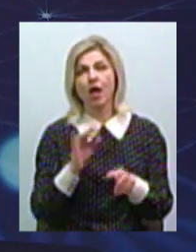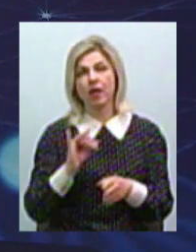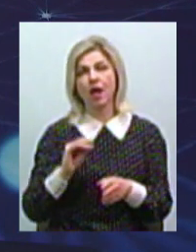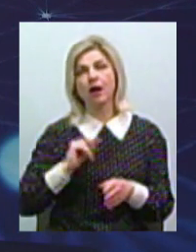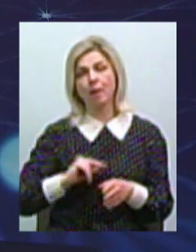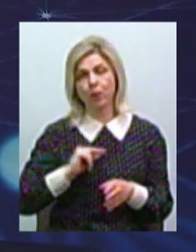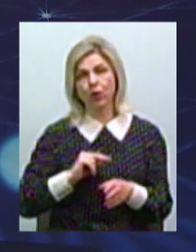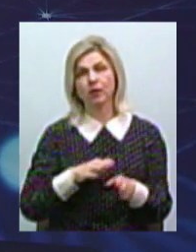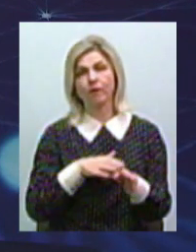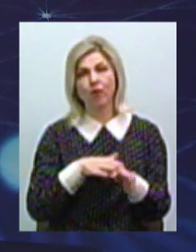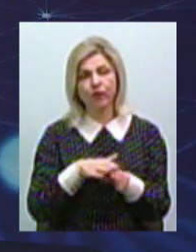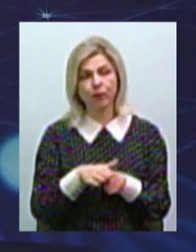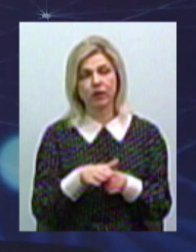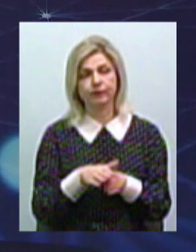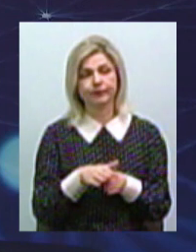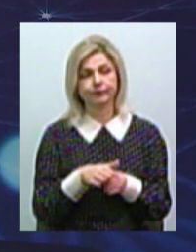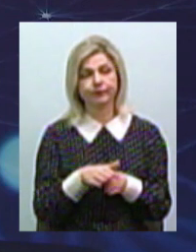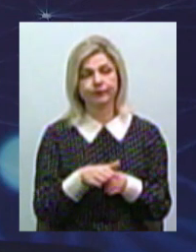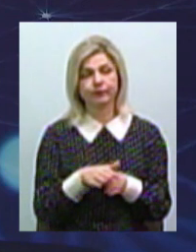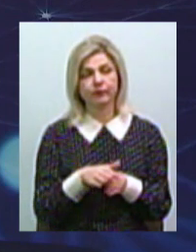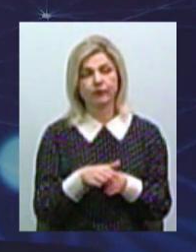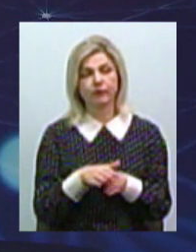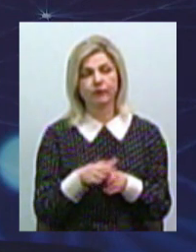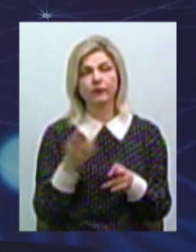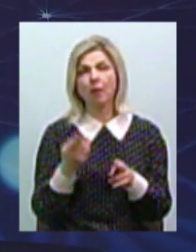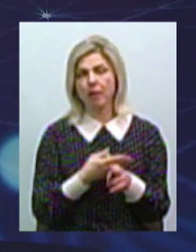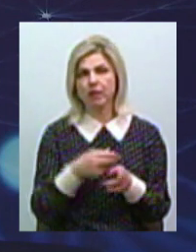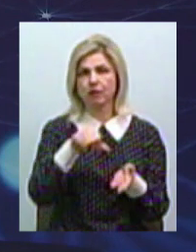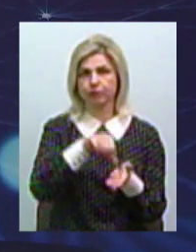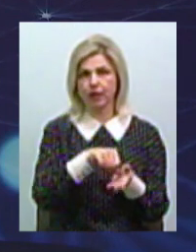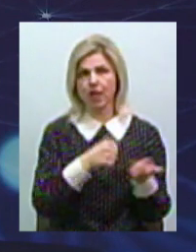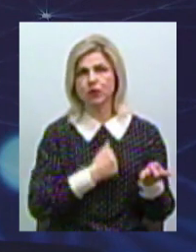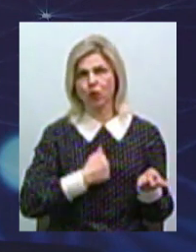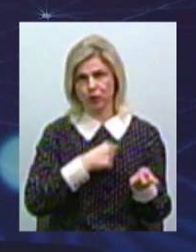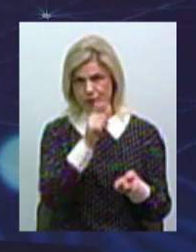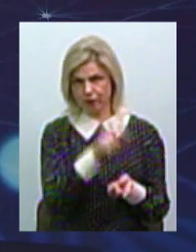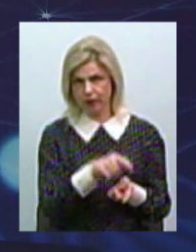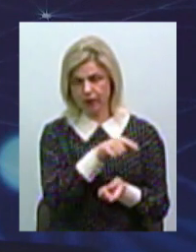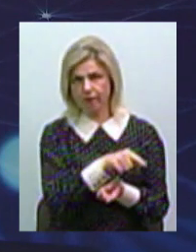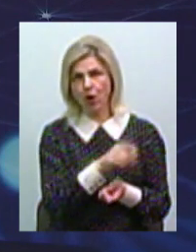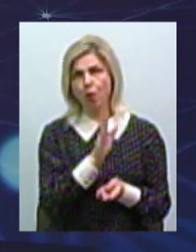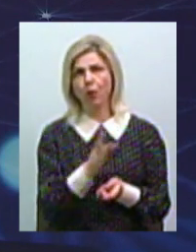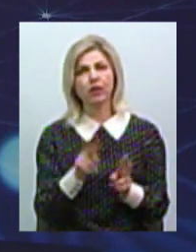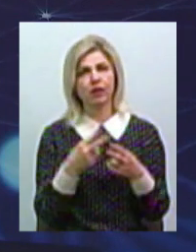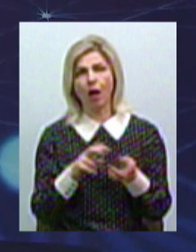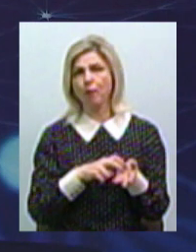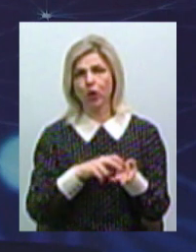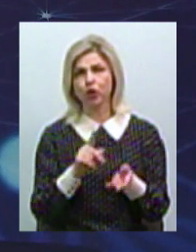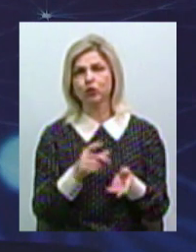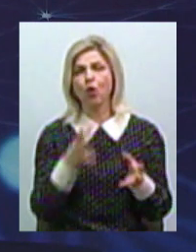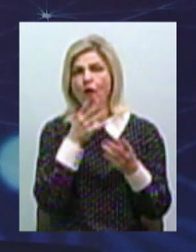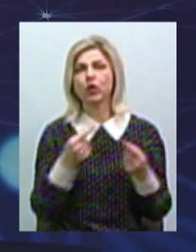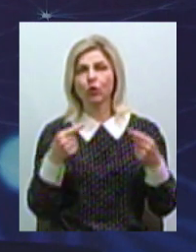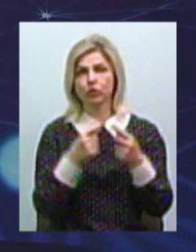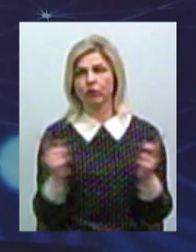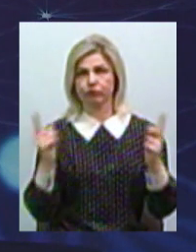особою, яка постраждала від домашнього насильства, вона відбувається без кривдника. Тобто не потрібно боятися, що буде одночасно знаходитися і жертва, яка постраждала